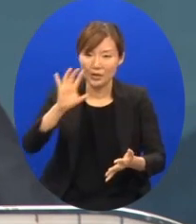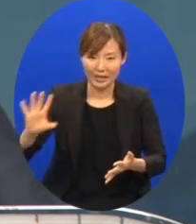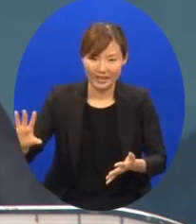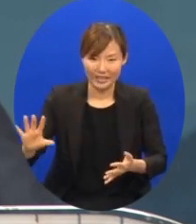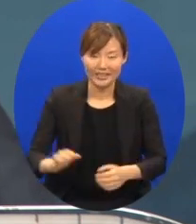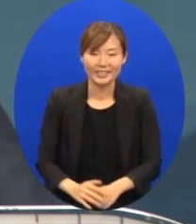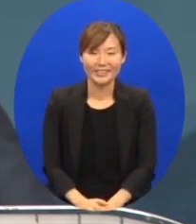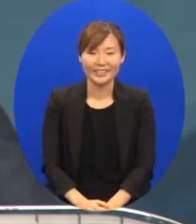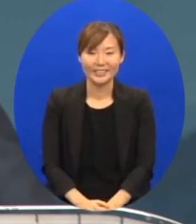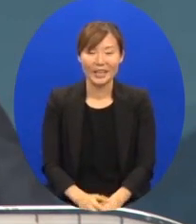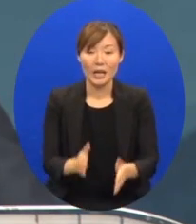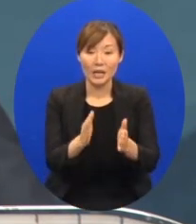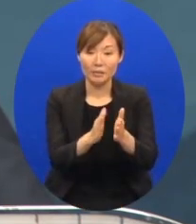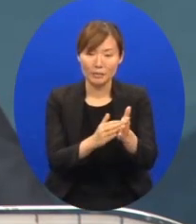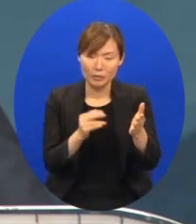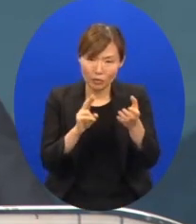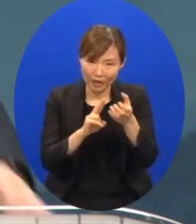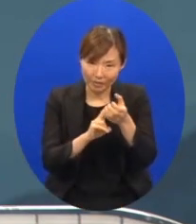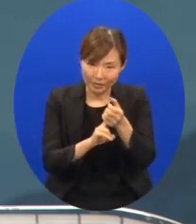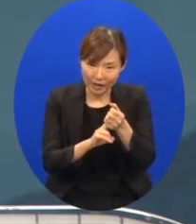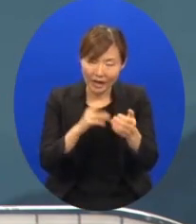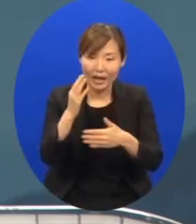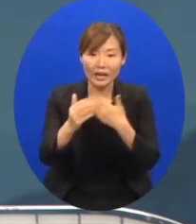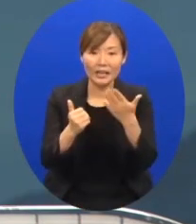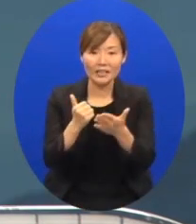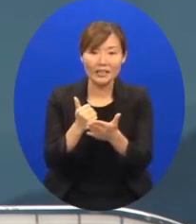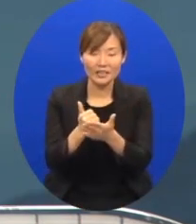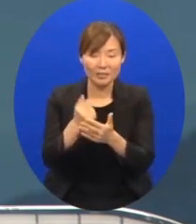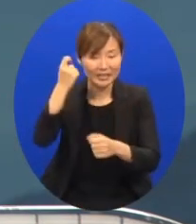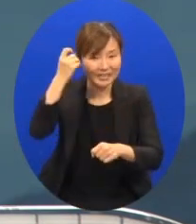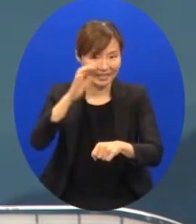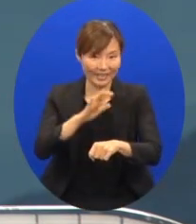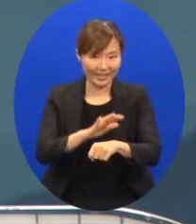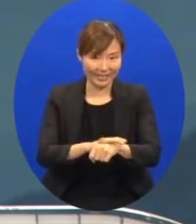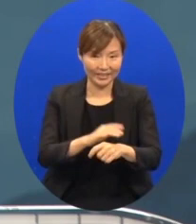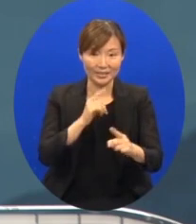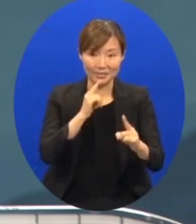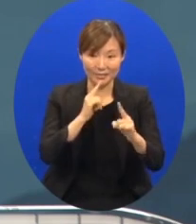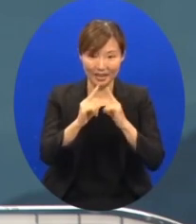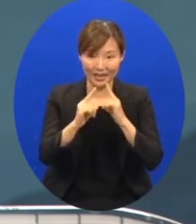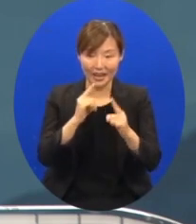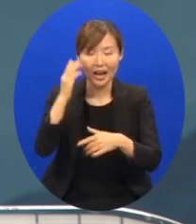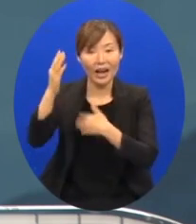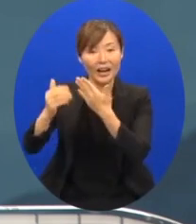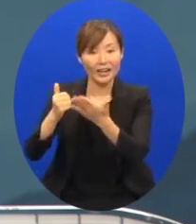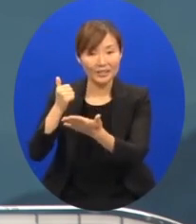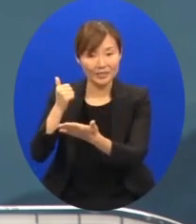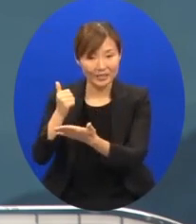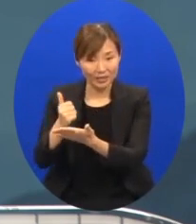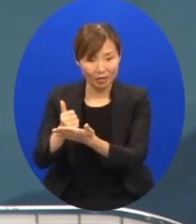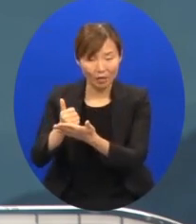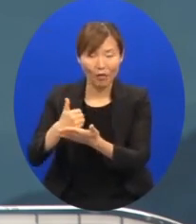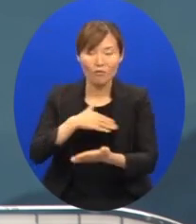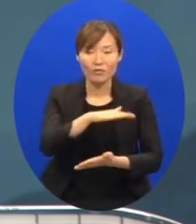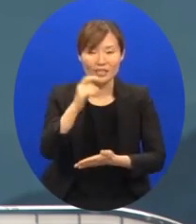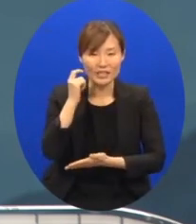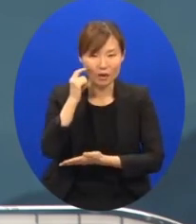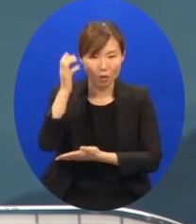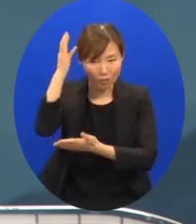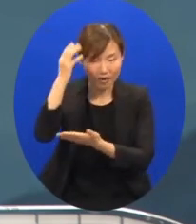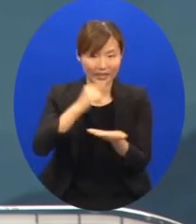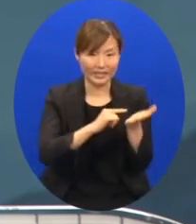비밀로 감추어져 있는 하나님의 지혜를 말합니다 그것은 하나님께서 우리를 영광스럽게